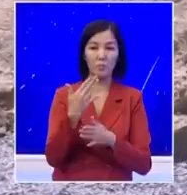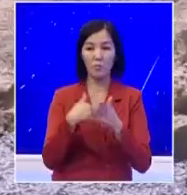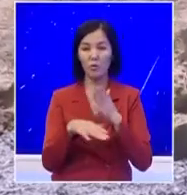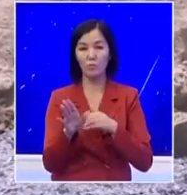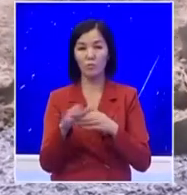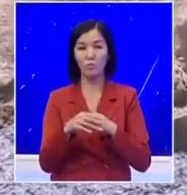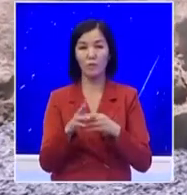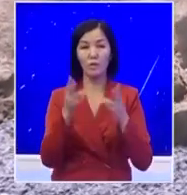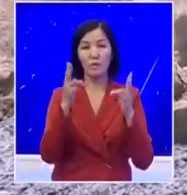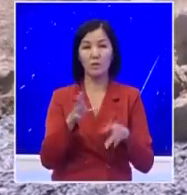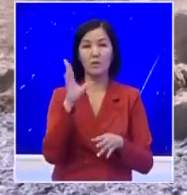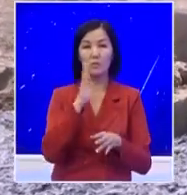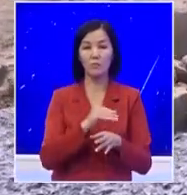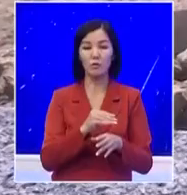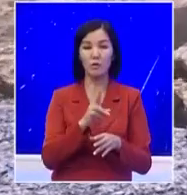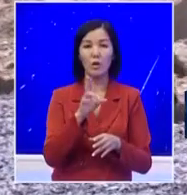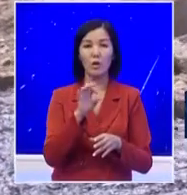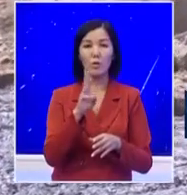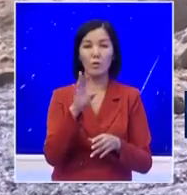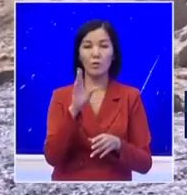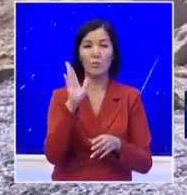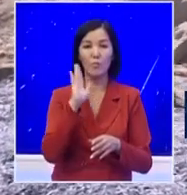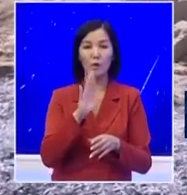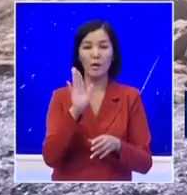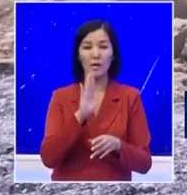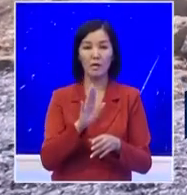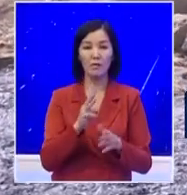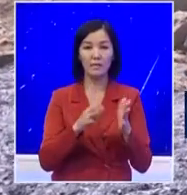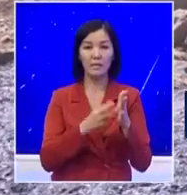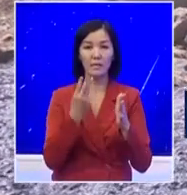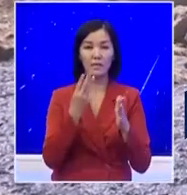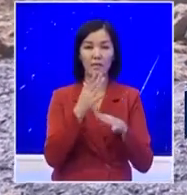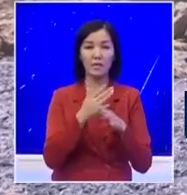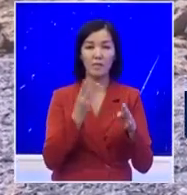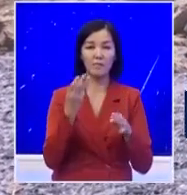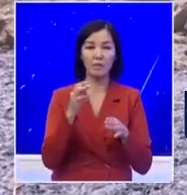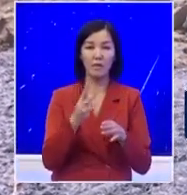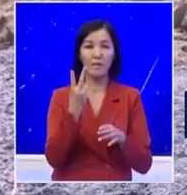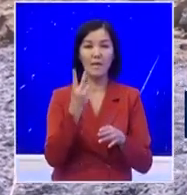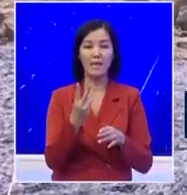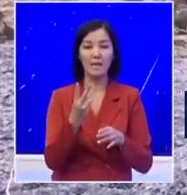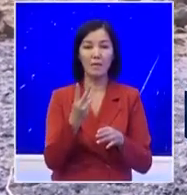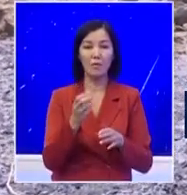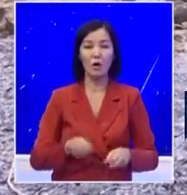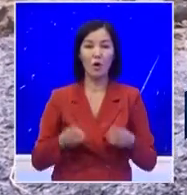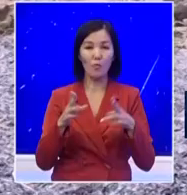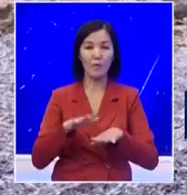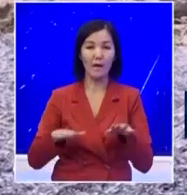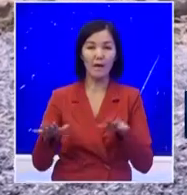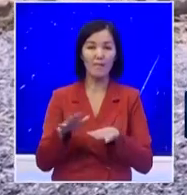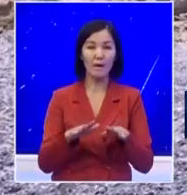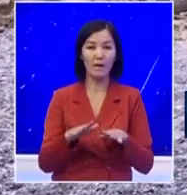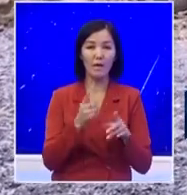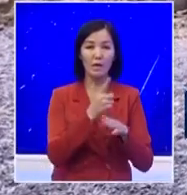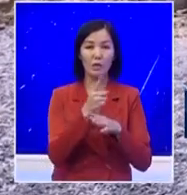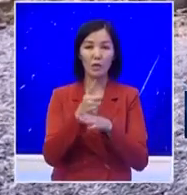жатады. Алакөлдің Көктұма жағалауы 8 шақырымды құрайды. Оның 2,5 қауіпті аймақ болып саналады. Мұндай жерлерге арнайы